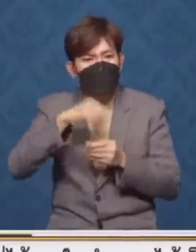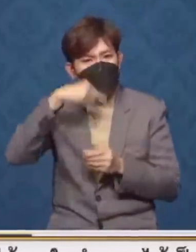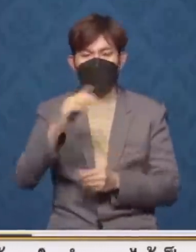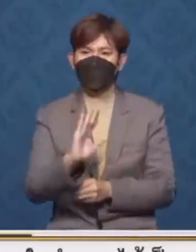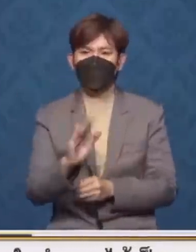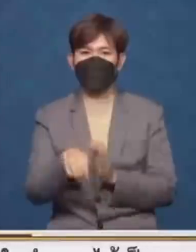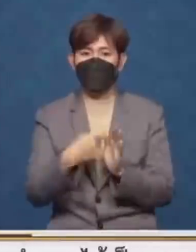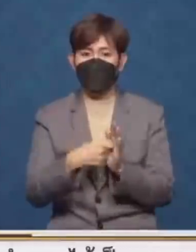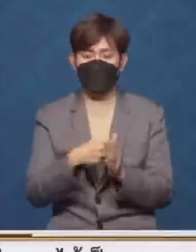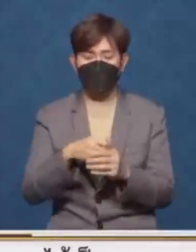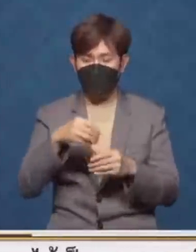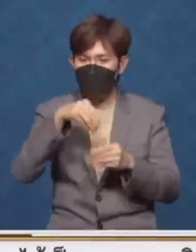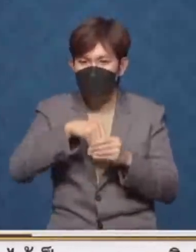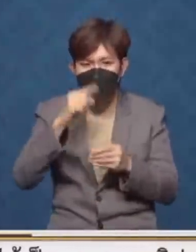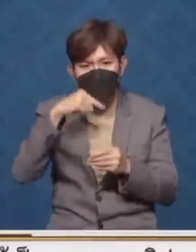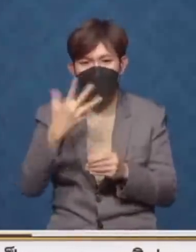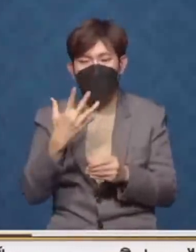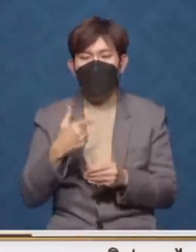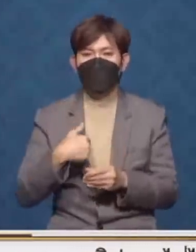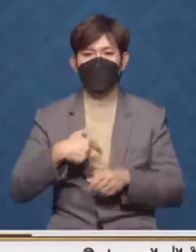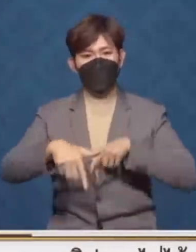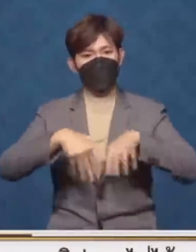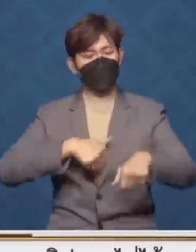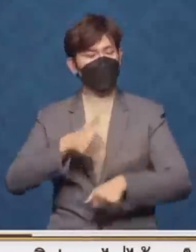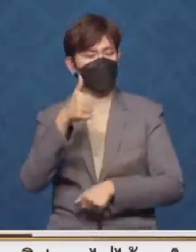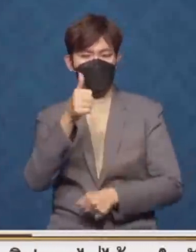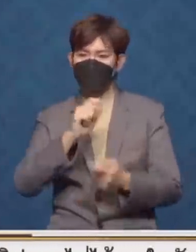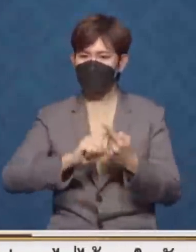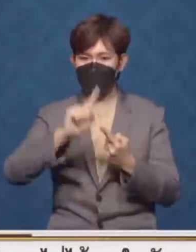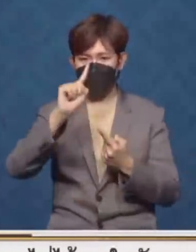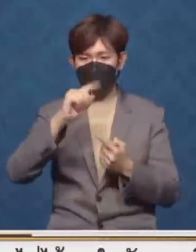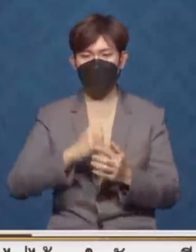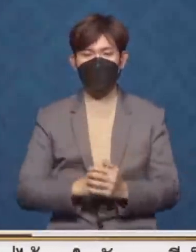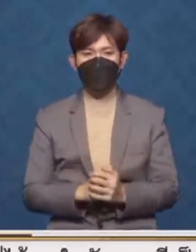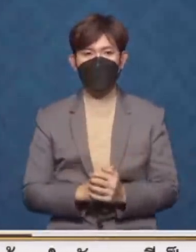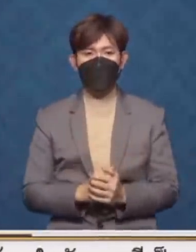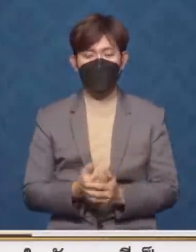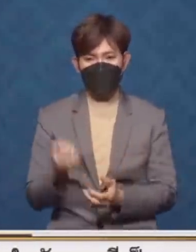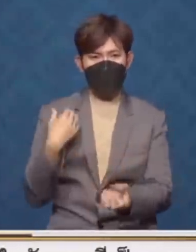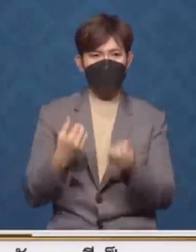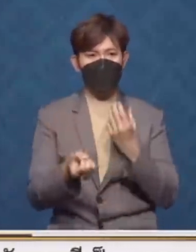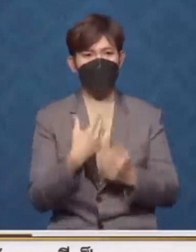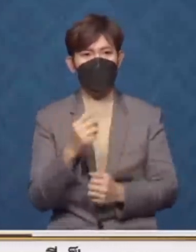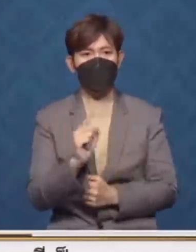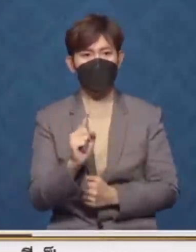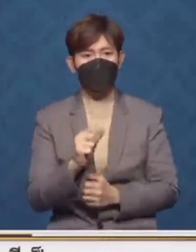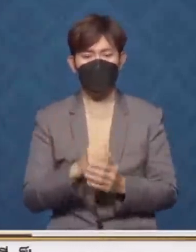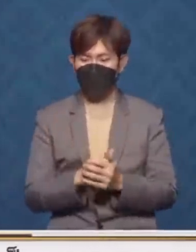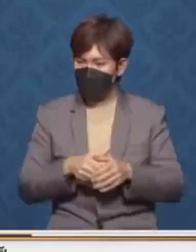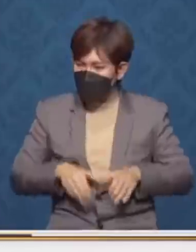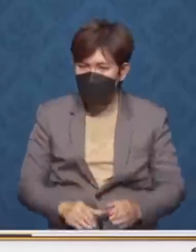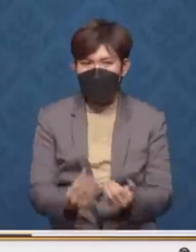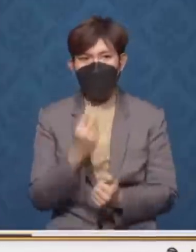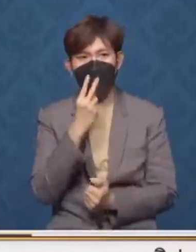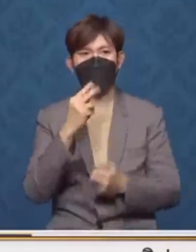ท่านคือสิ่งที่ดีที่สุดสำหรับถ้าประชาชนและประเทศชาติหลายท่านบอกว่าตั้งแต่เกิดมาค่ะเพิ่ง